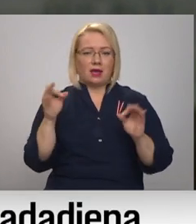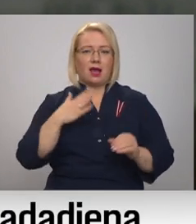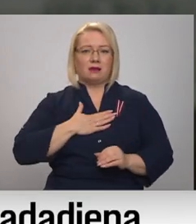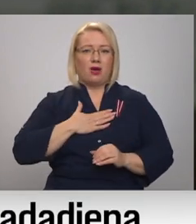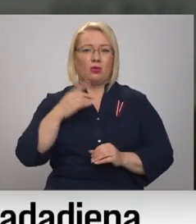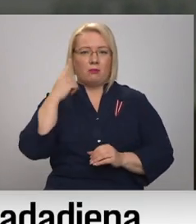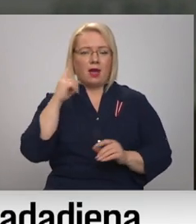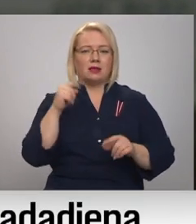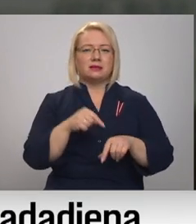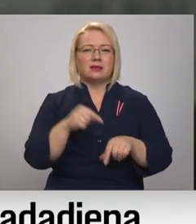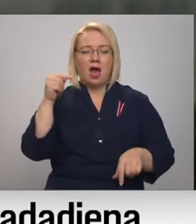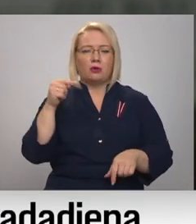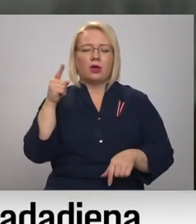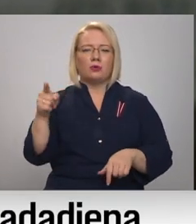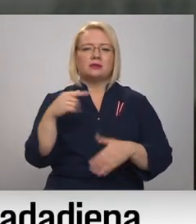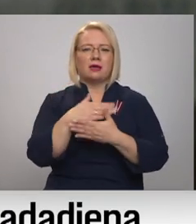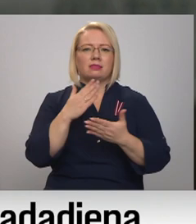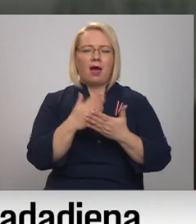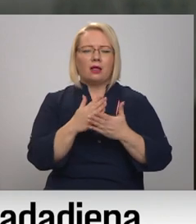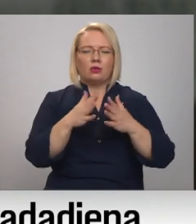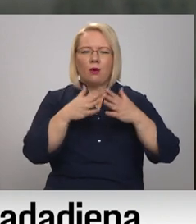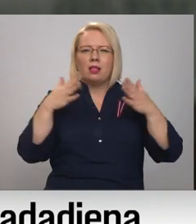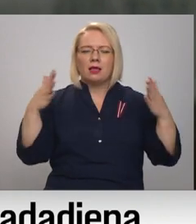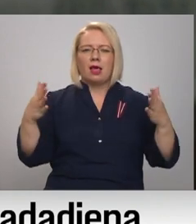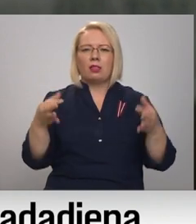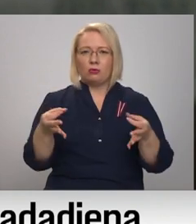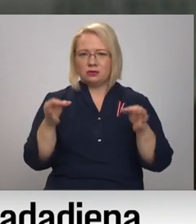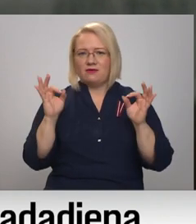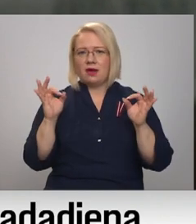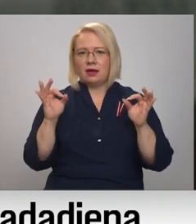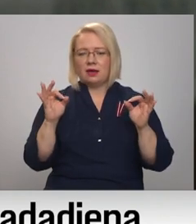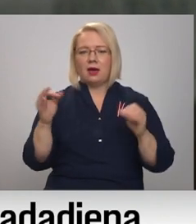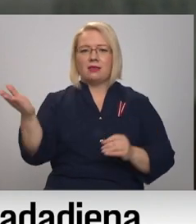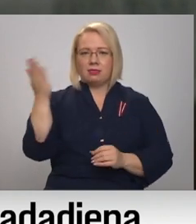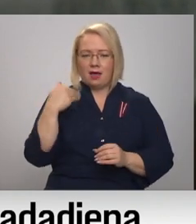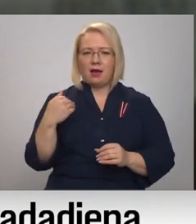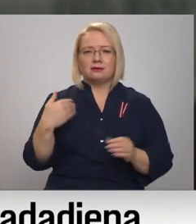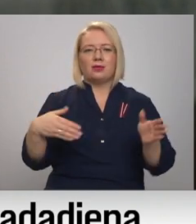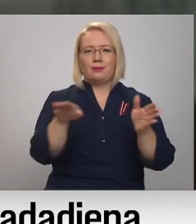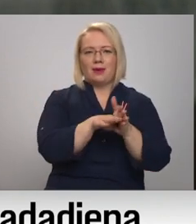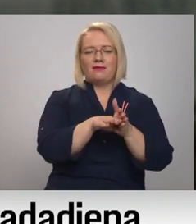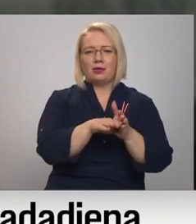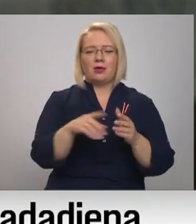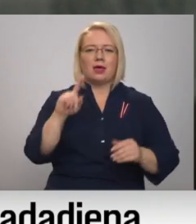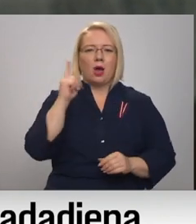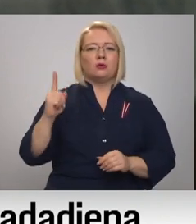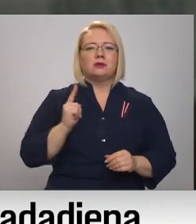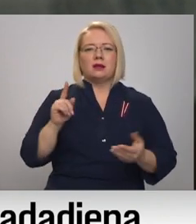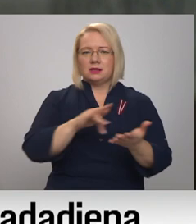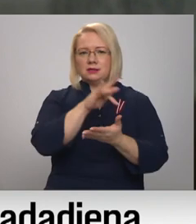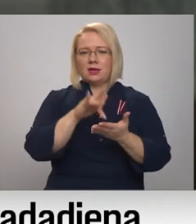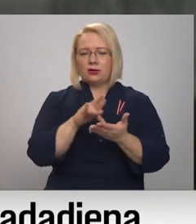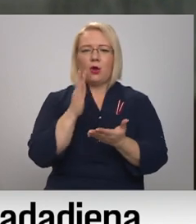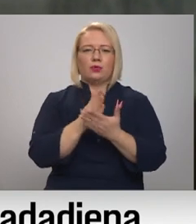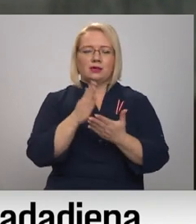šo sajūtu, ka tu esi sastāvdaļa no kaut kā liela un svarīga, tad nāciet un pievienojieties jaunsardzes centram un